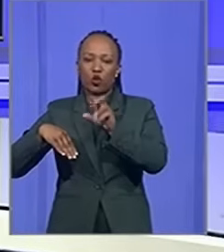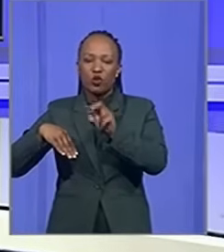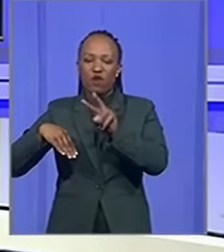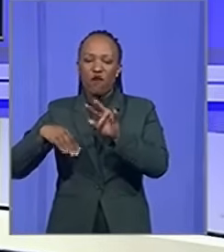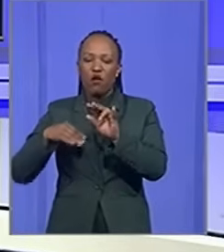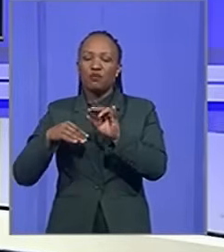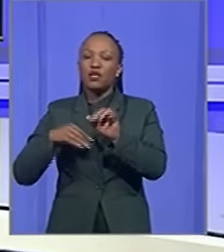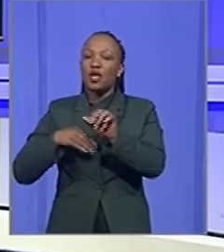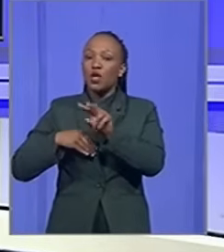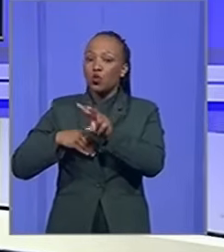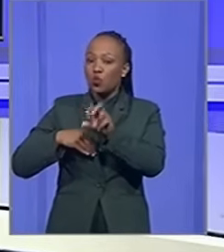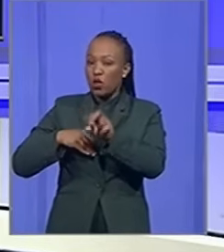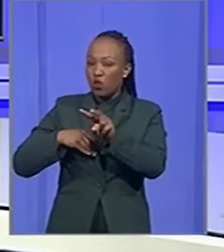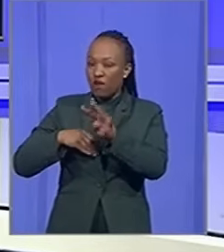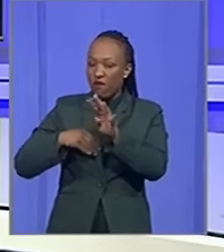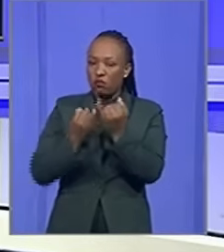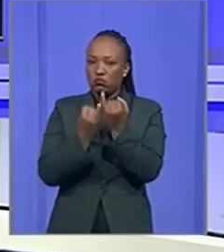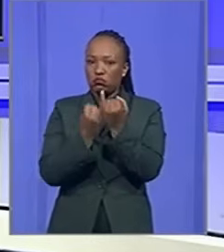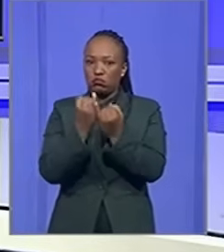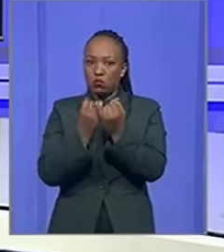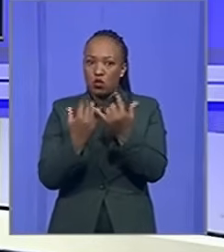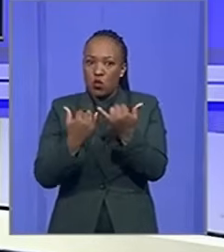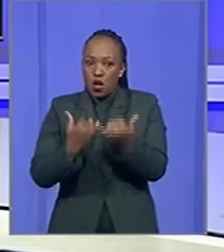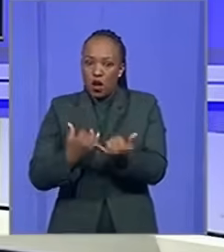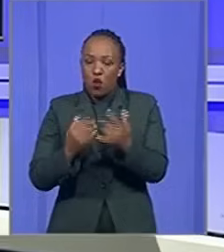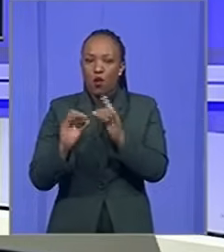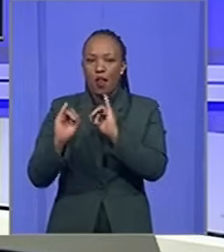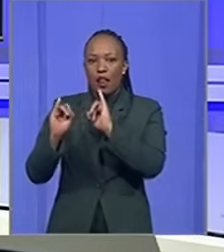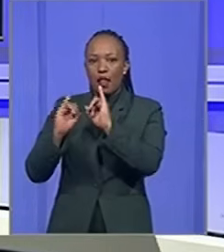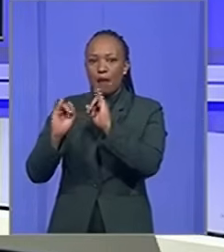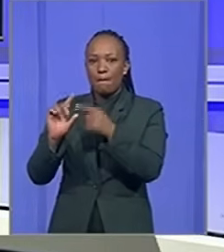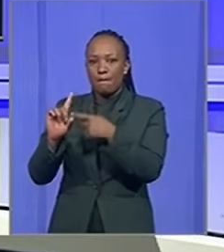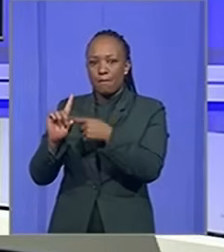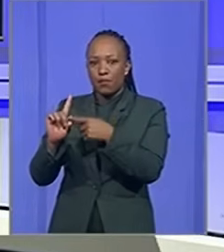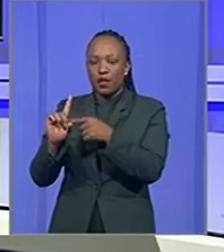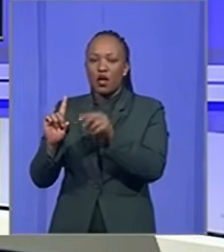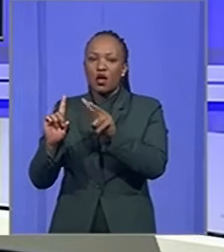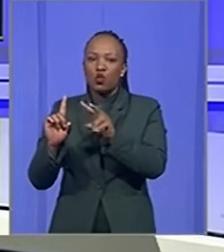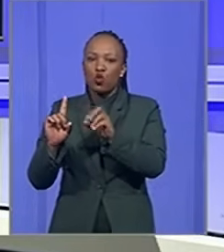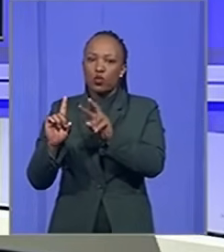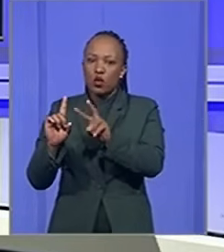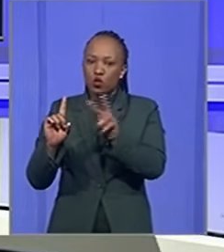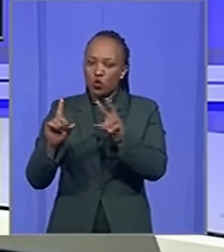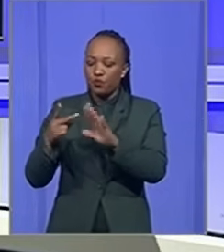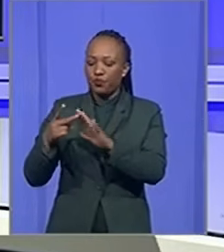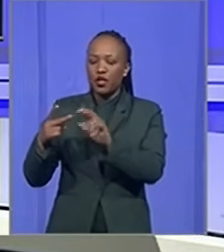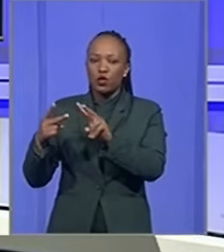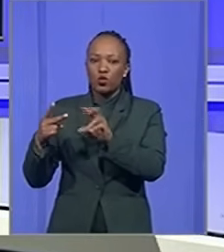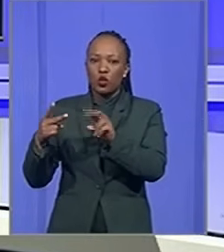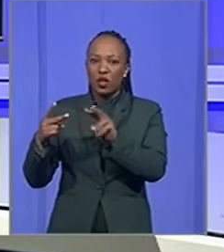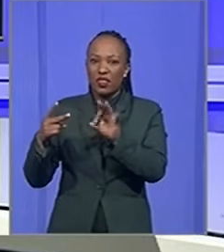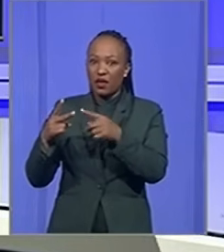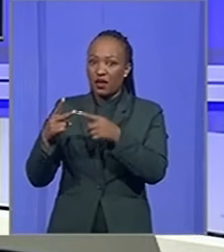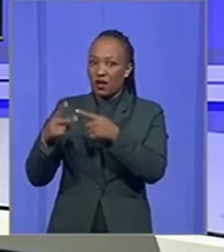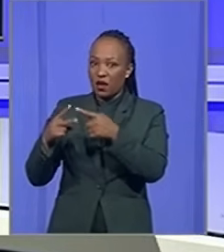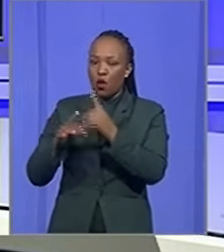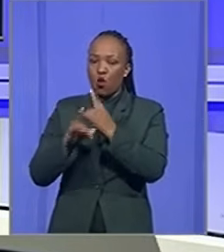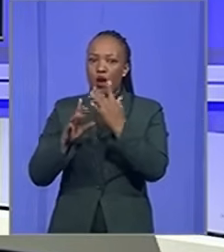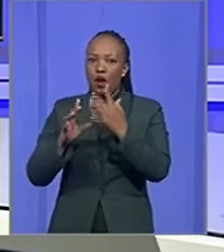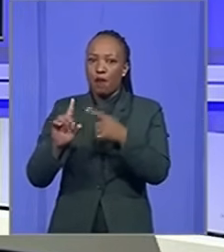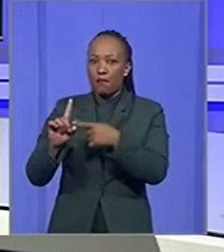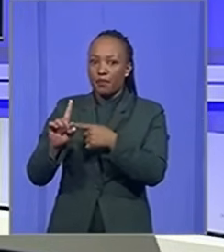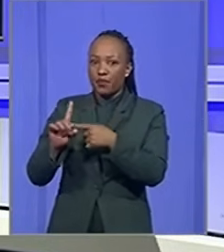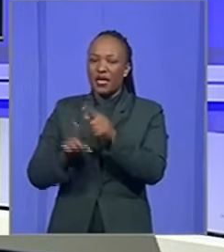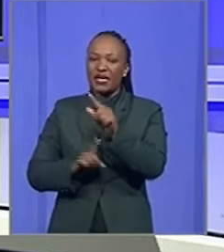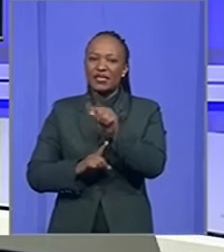COVID-19. Ditabeng tsa rona phirimaneng ena re buisana le mampudi wa Down Rand wa 2022-2023 e leng Tete Morena Dijana. Tete